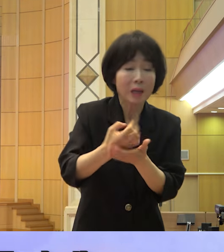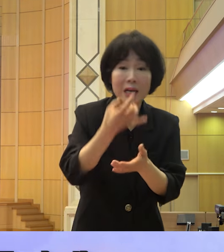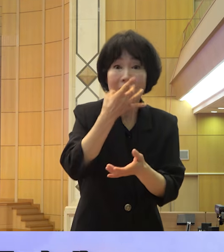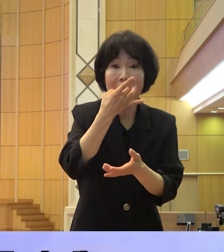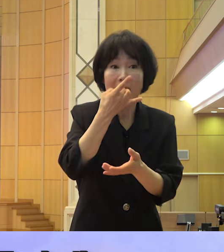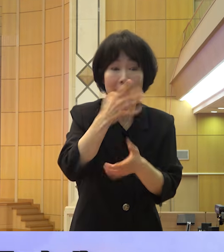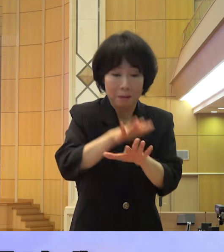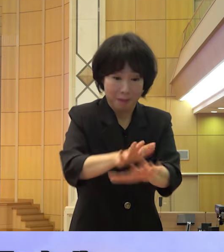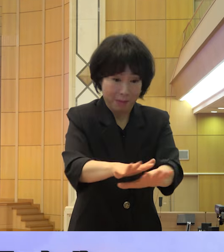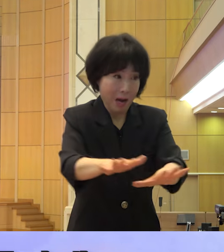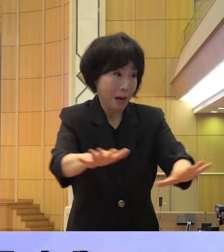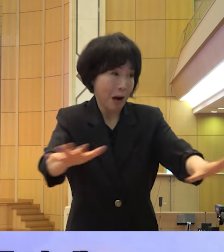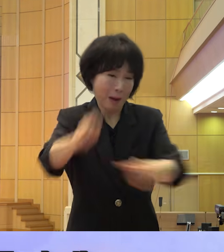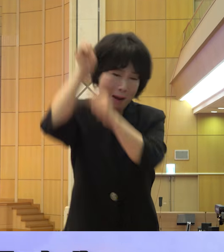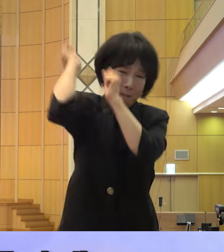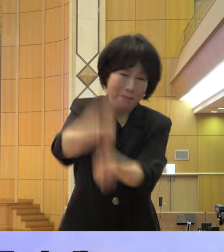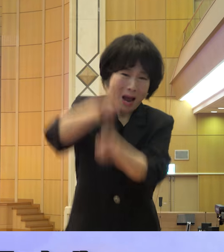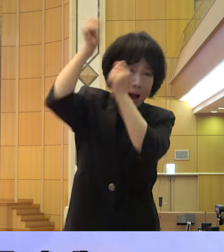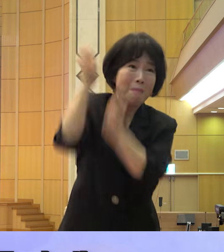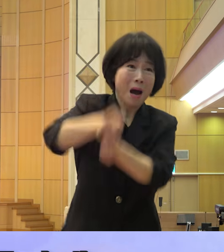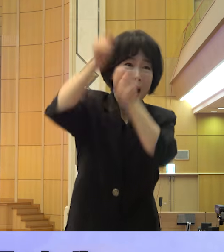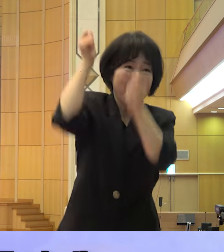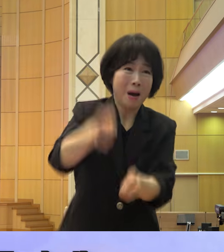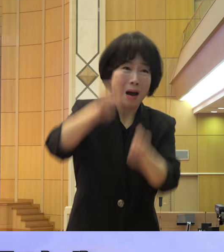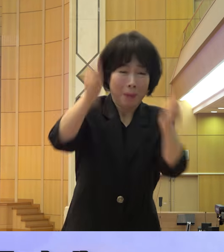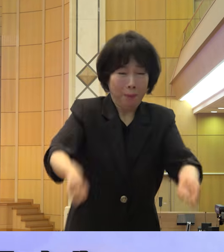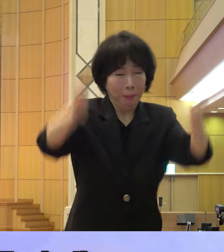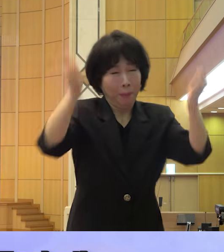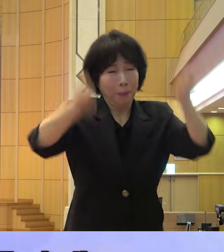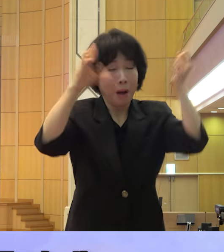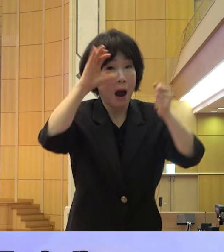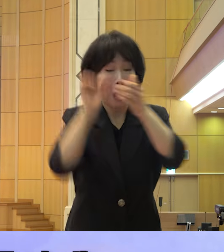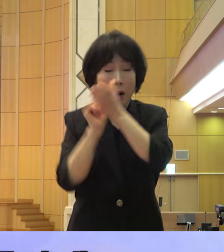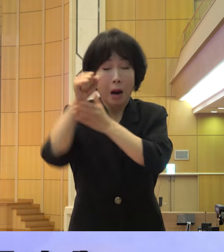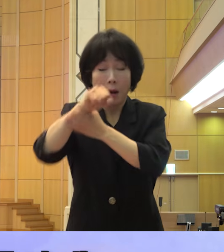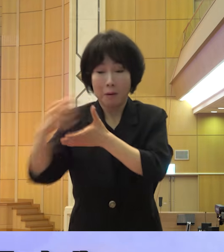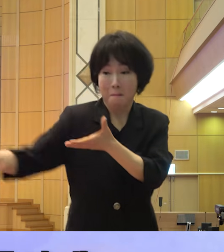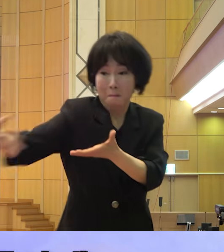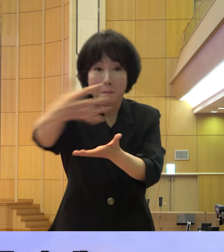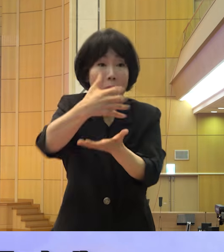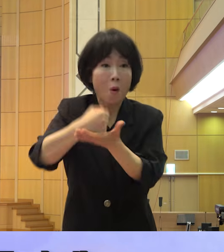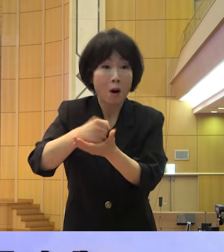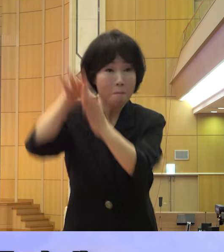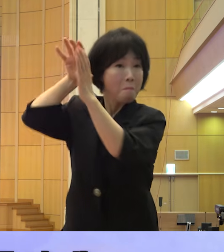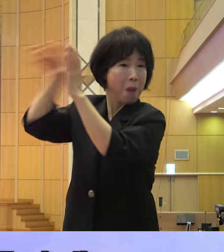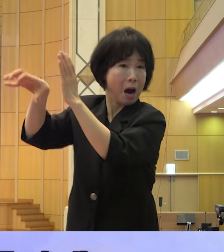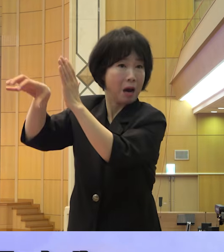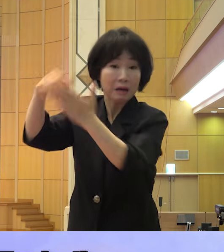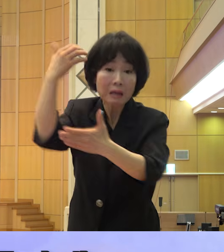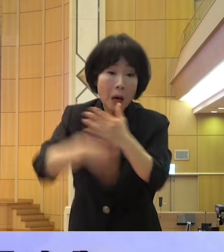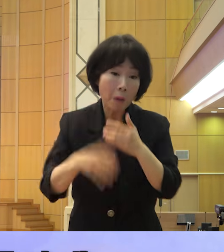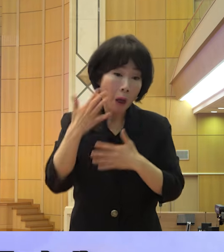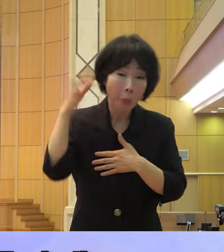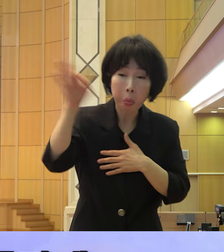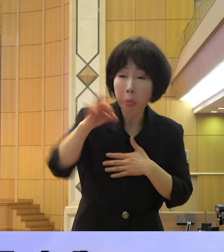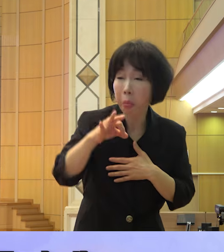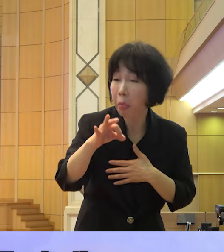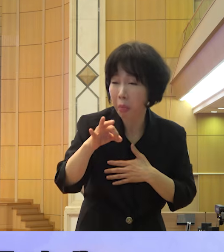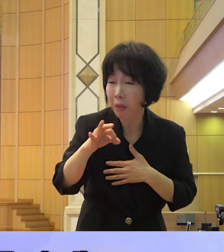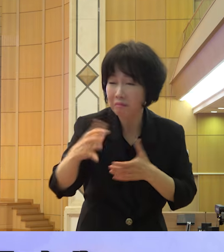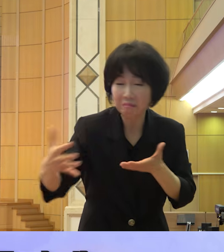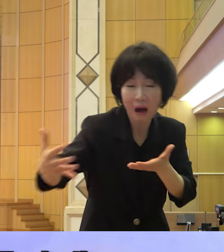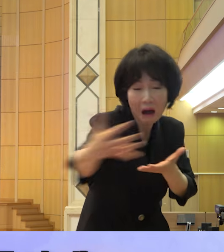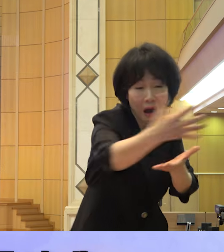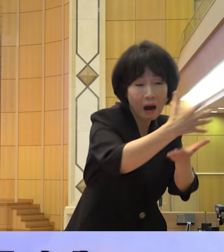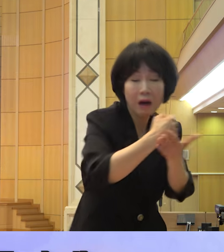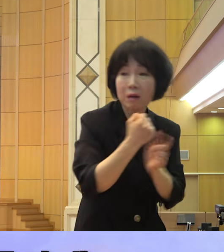하게 되고, 그 다음에 키를 들고 까불러서 알곡은 알곡대로, 쭉정이는 쭉정이대로 분류시킨 다음에 알곡은 곳간에